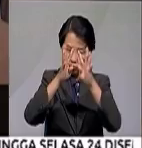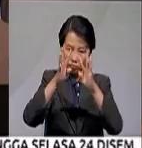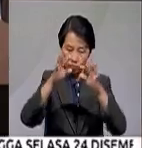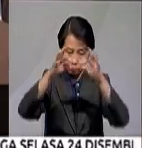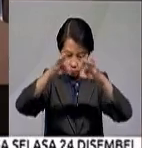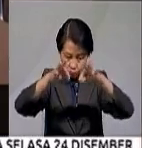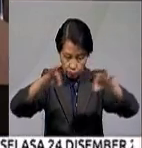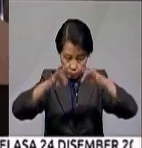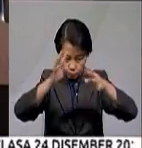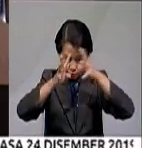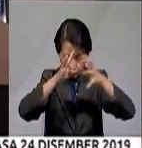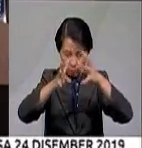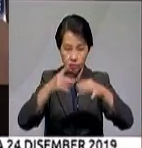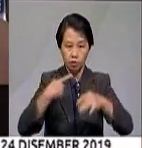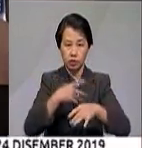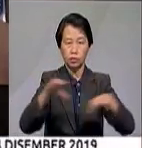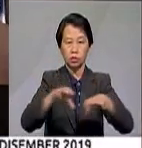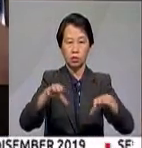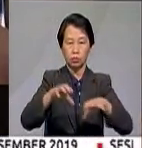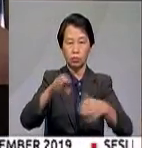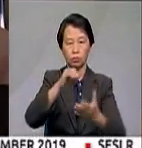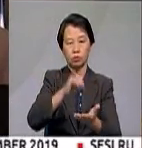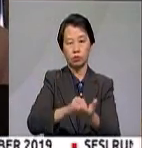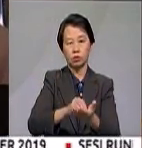yang kita buat di